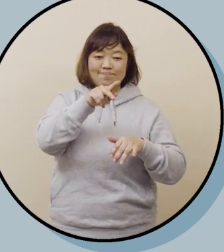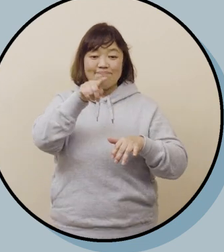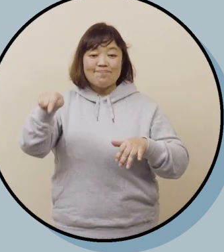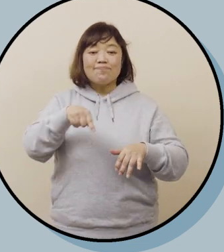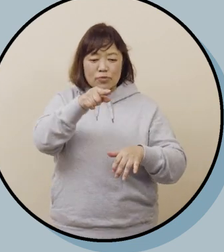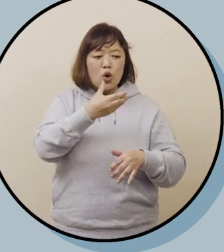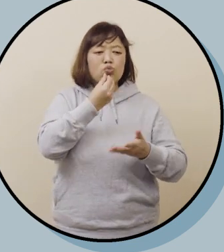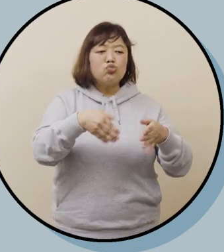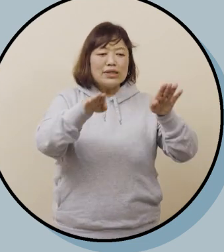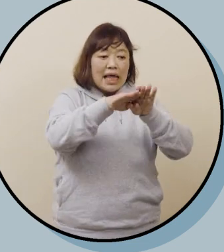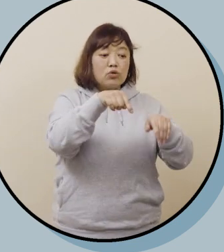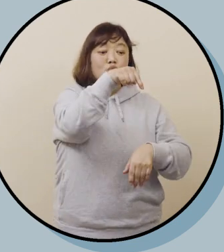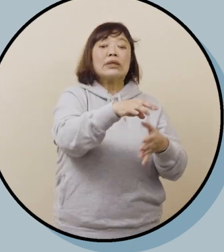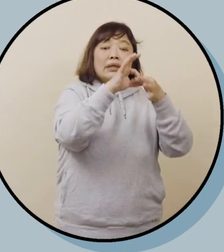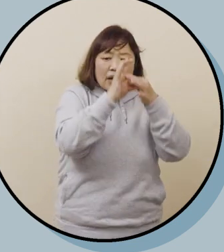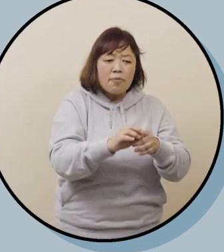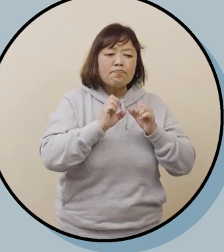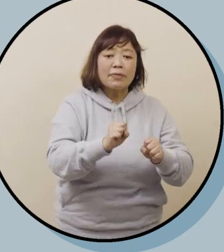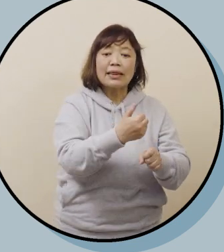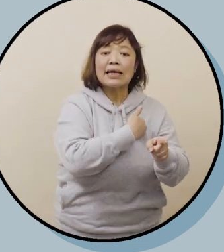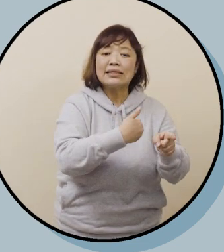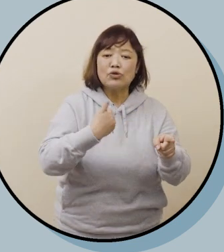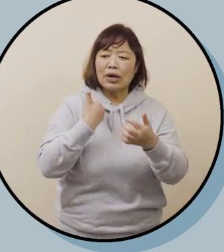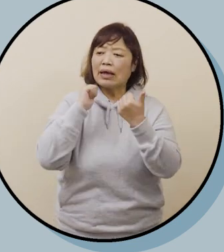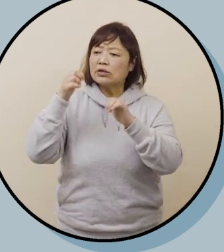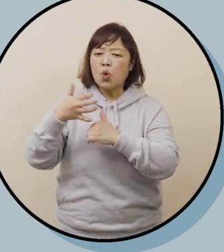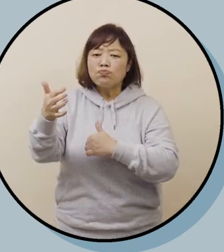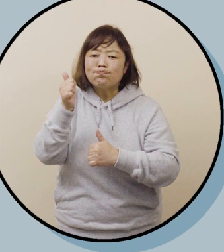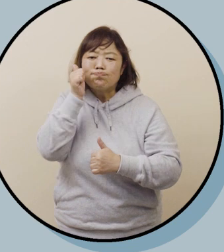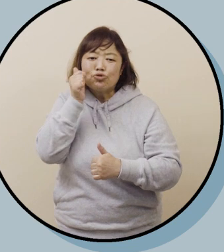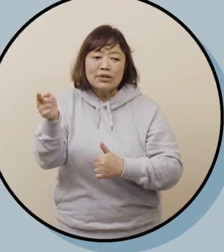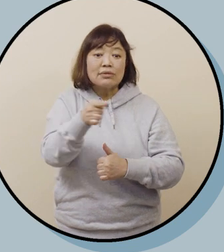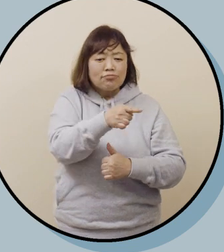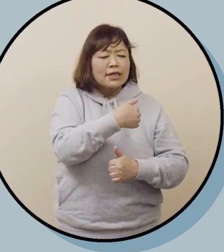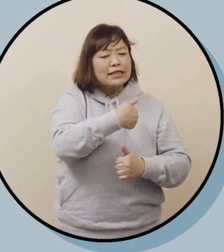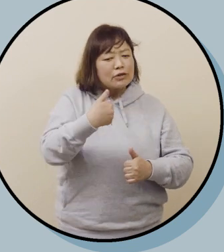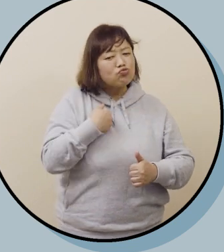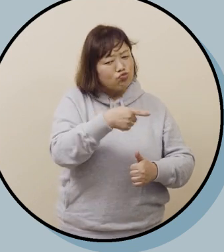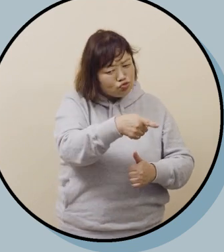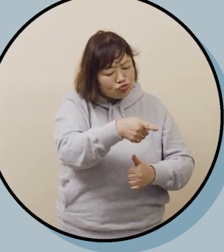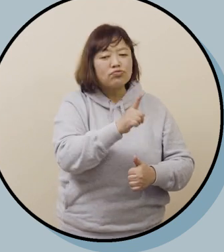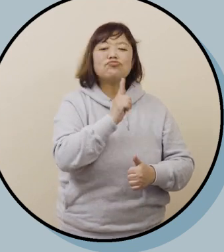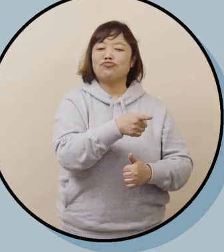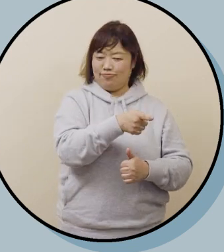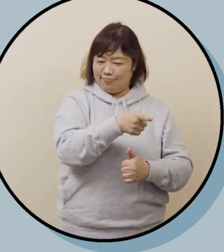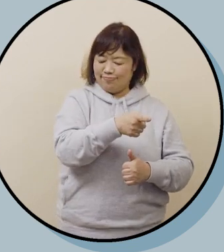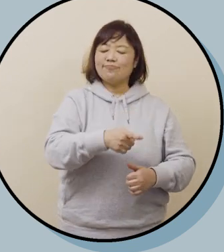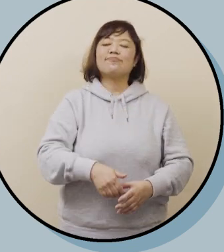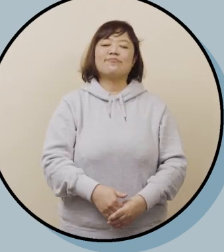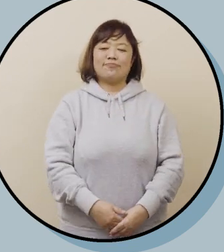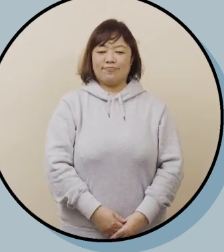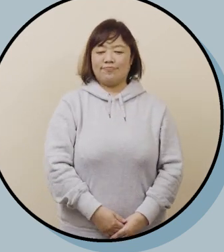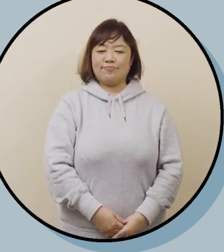作品を鑑賞するっていうことが福祉施設だから可能っていう言い方もできる